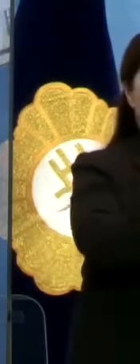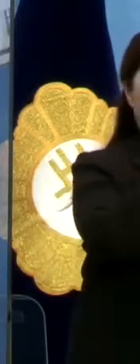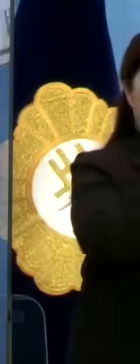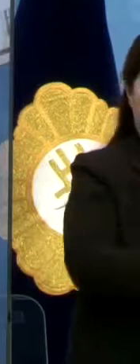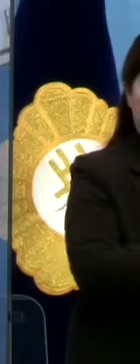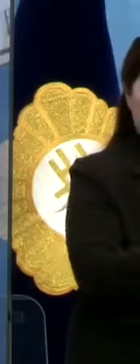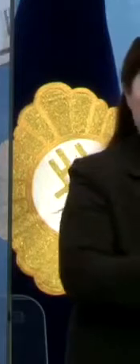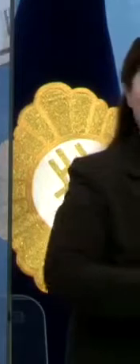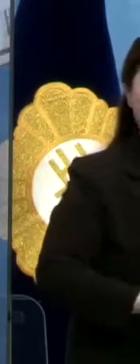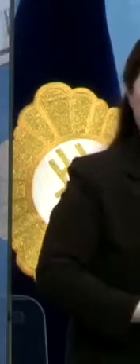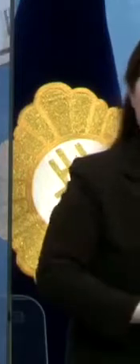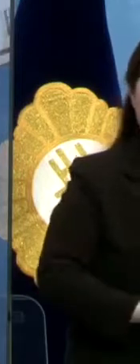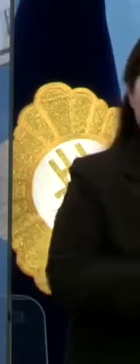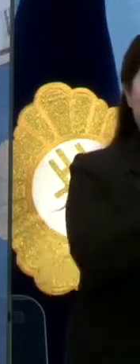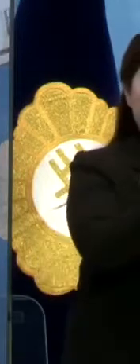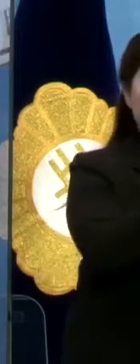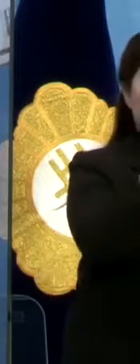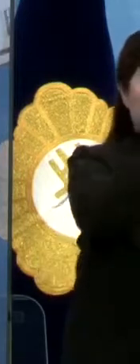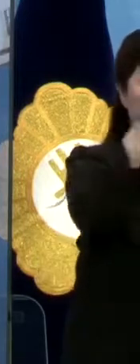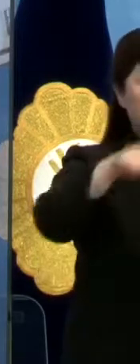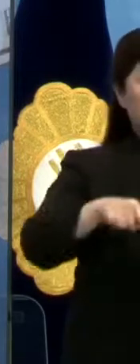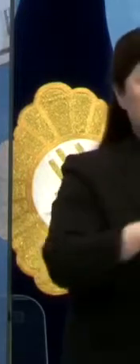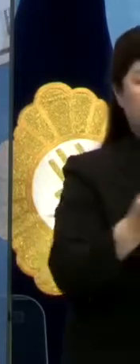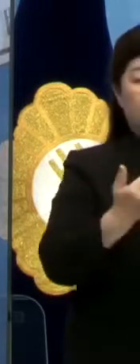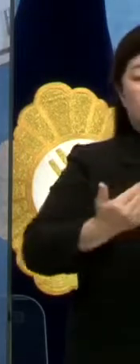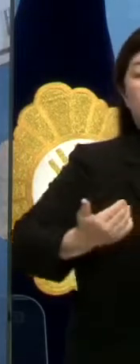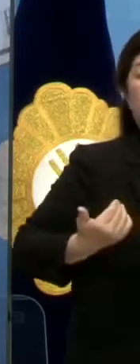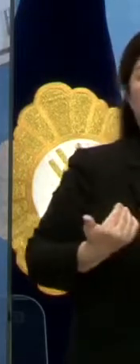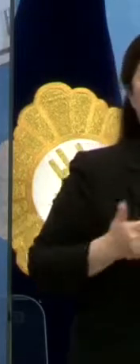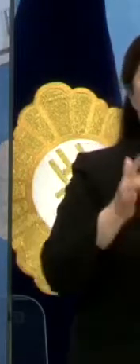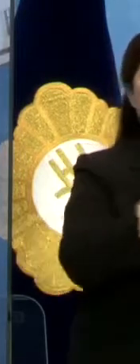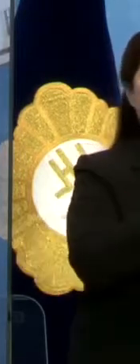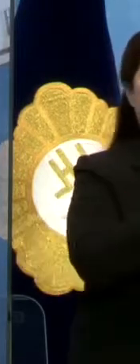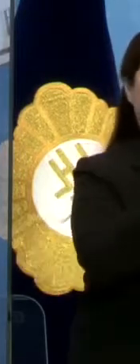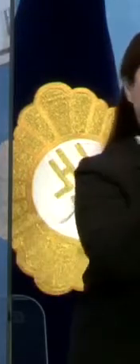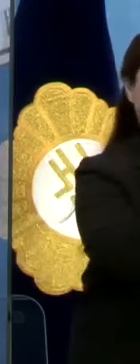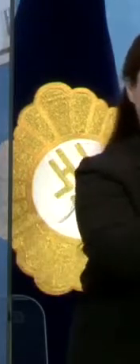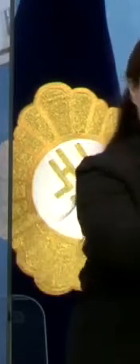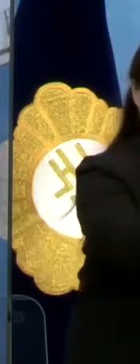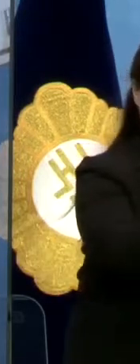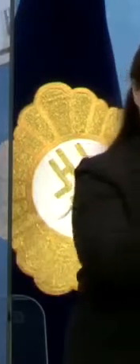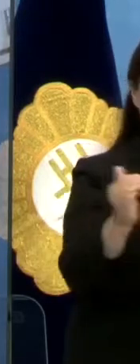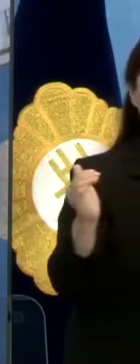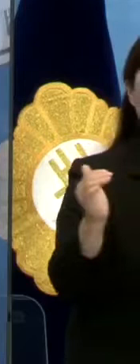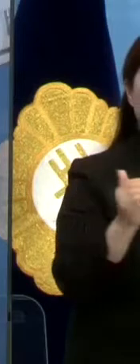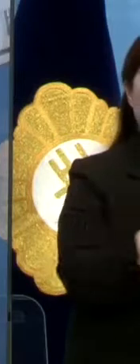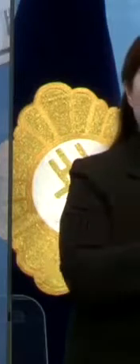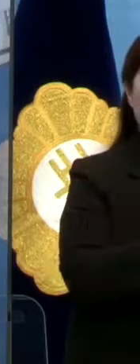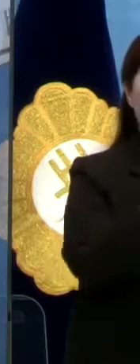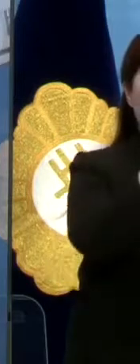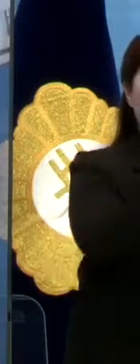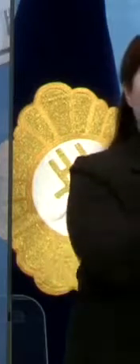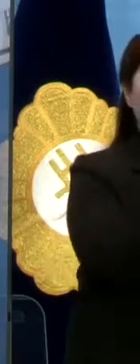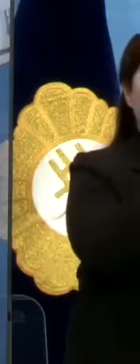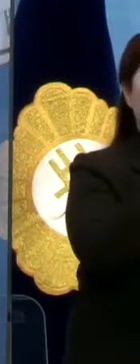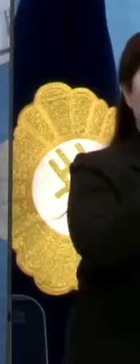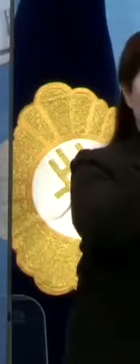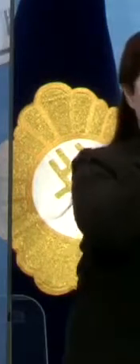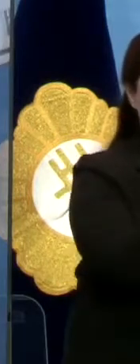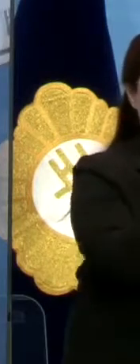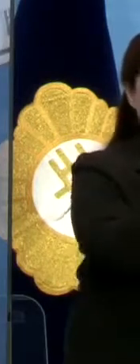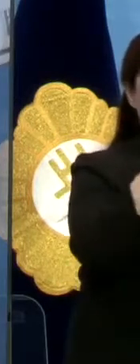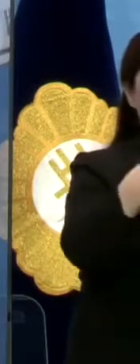재추천하는 추천서를 좀 전에 온라인으로 노벨 평화상 추천위원회에